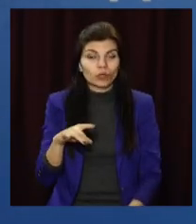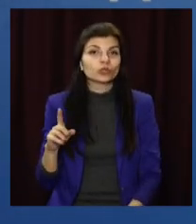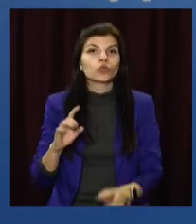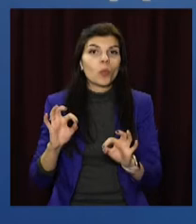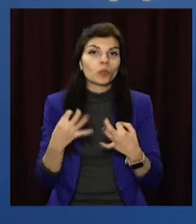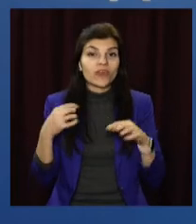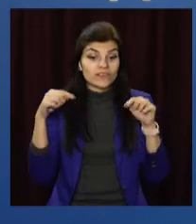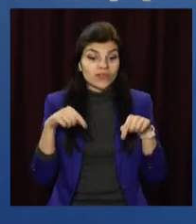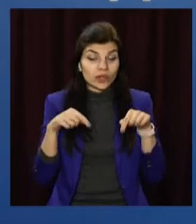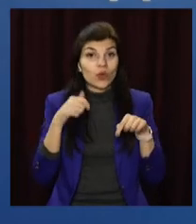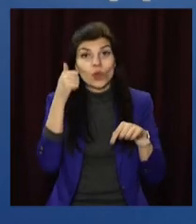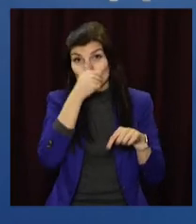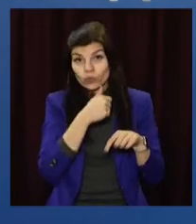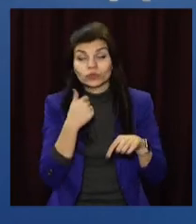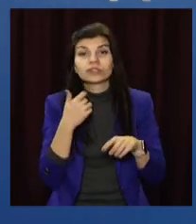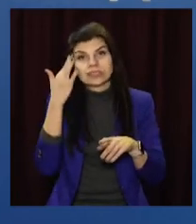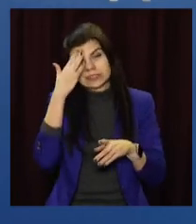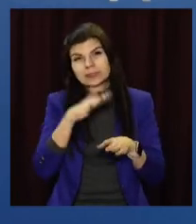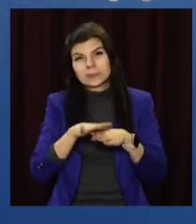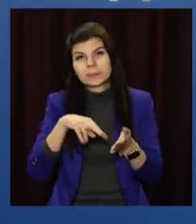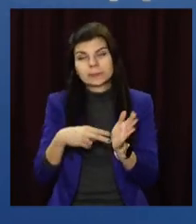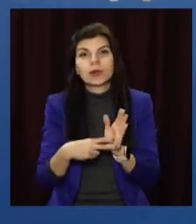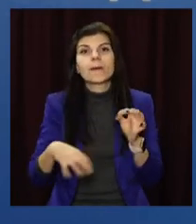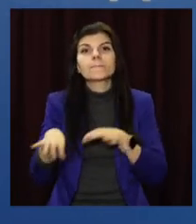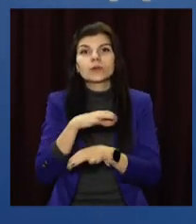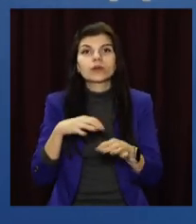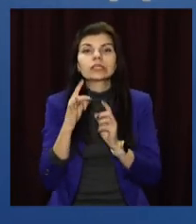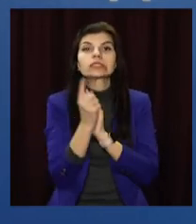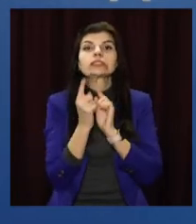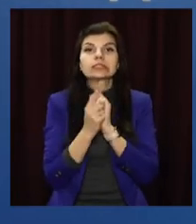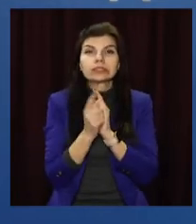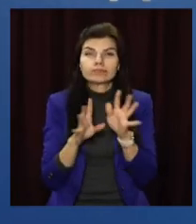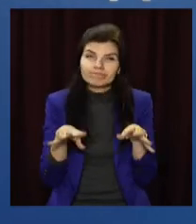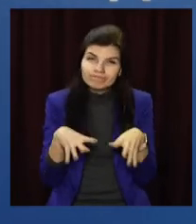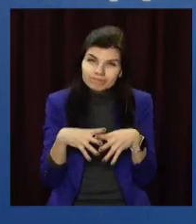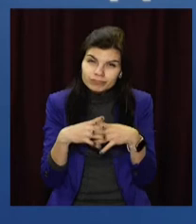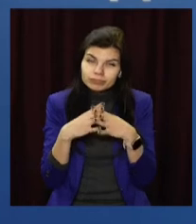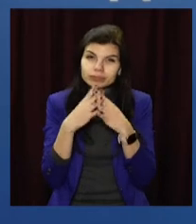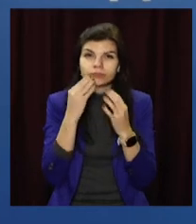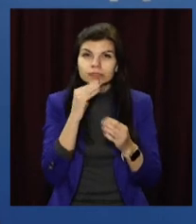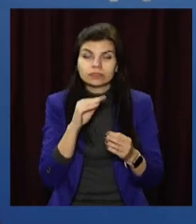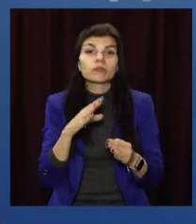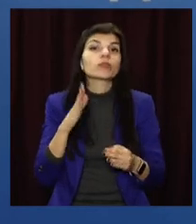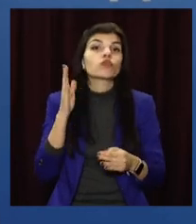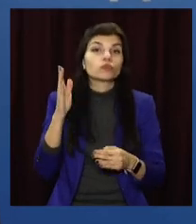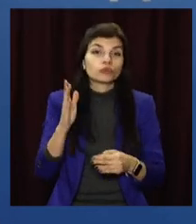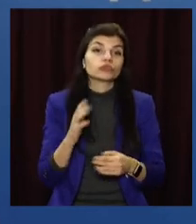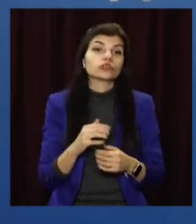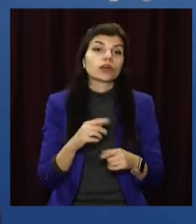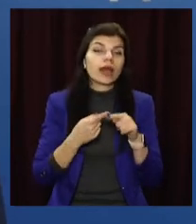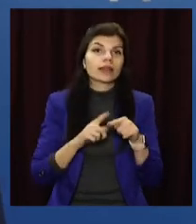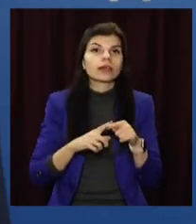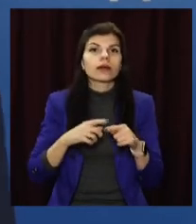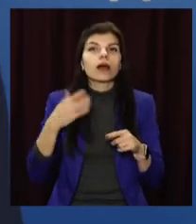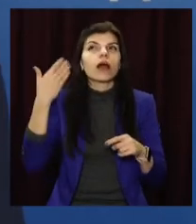в цьому році осуществить проєктування реконструкції і в будущем все-таки возродити цю